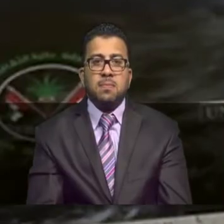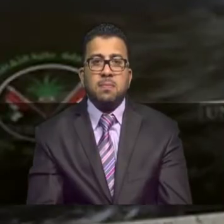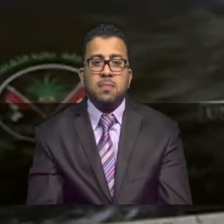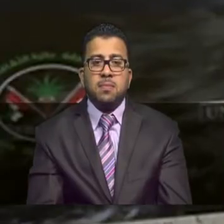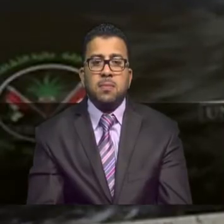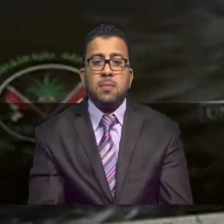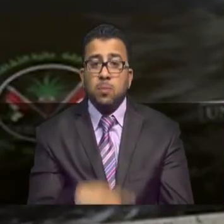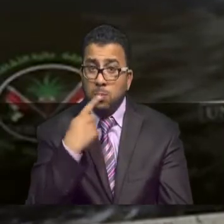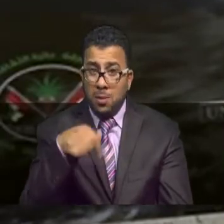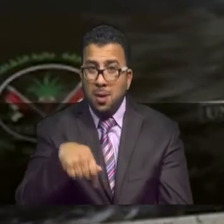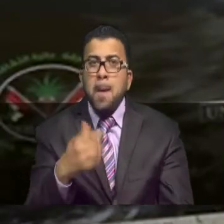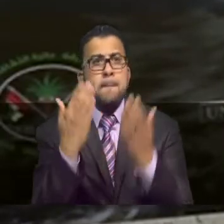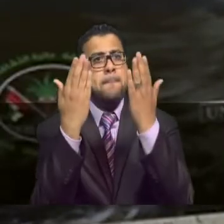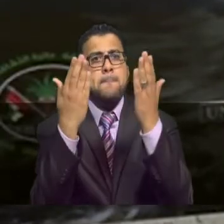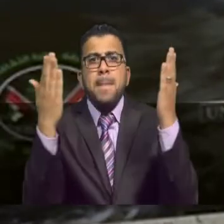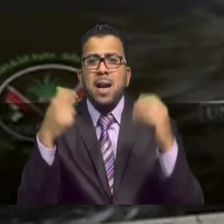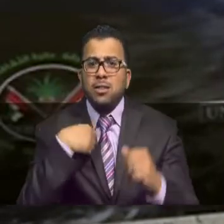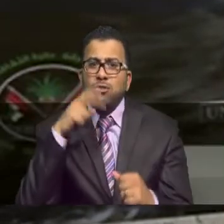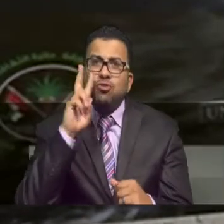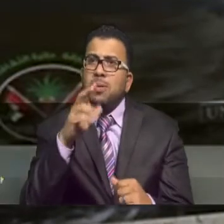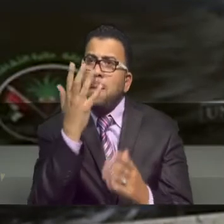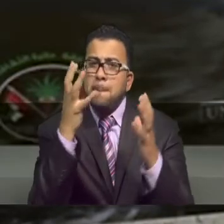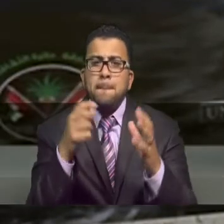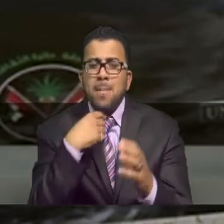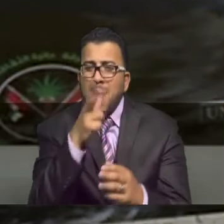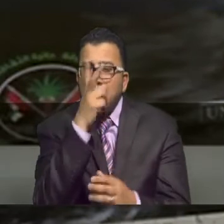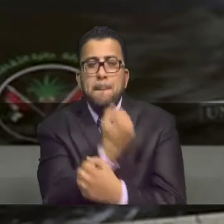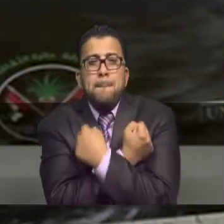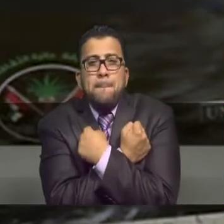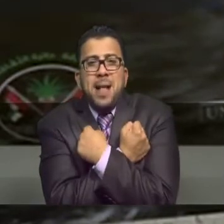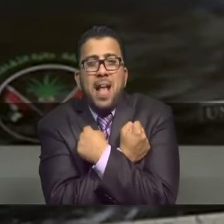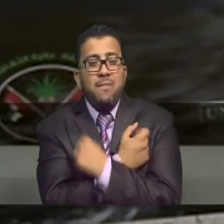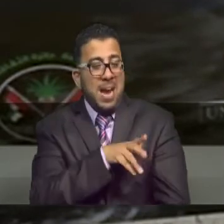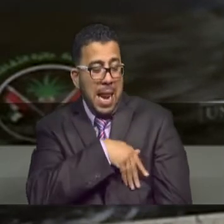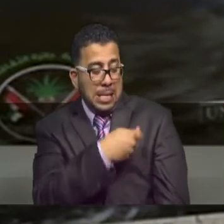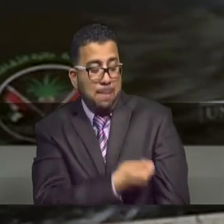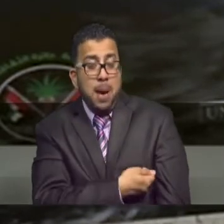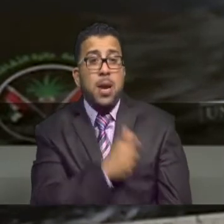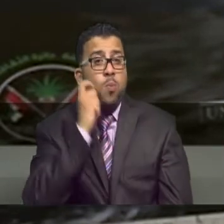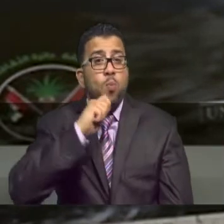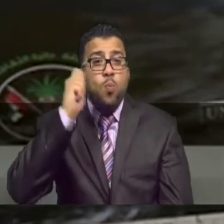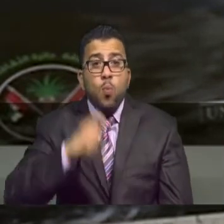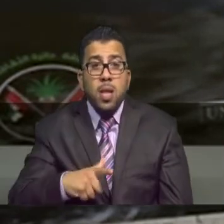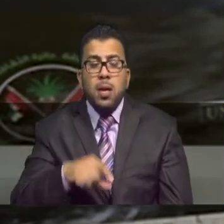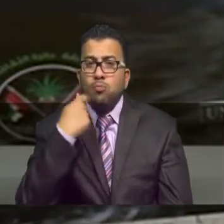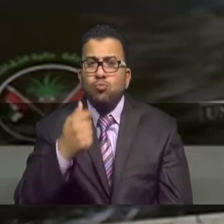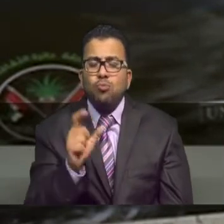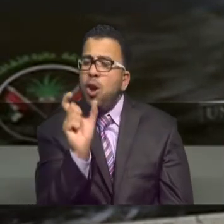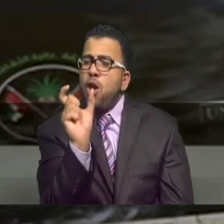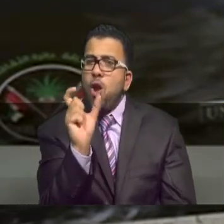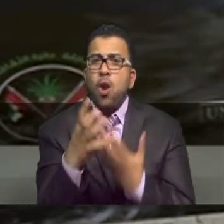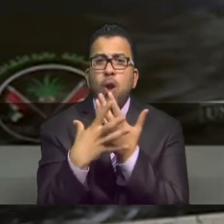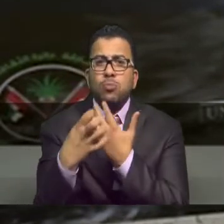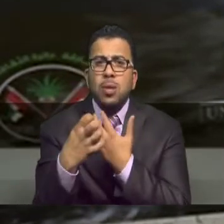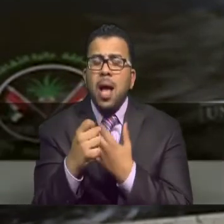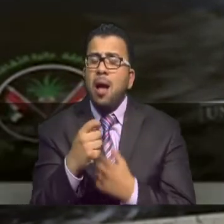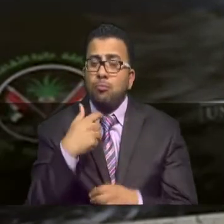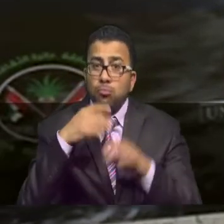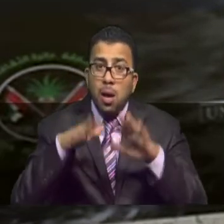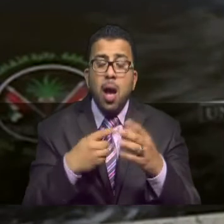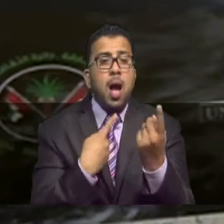إن هذا المعرض الذي يقام اليوم في المتحف الإسباني الوطني لهو نموذج حي على الحوار